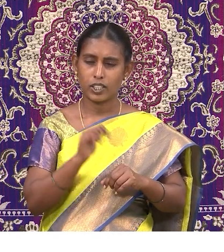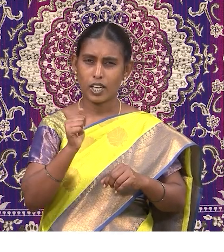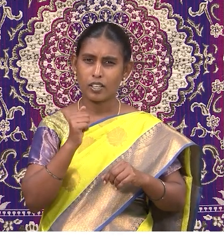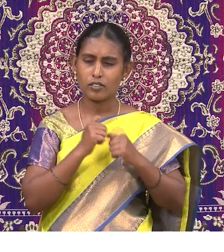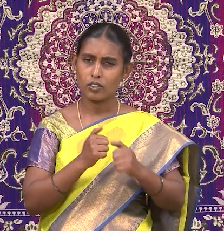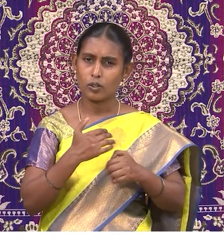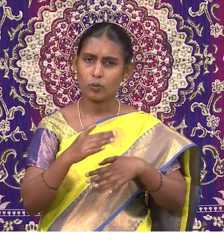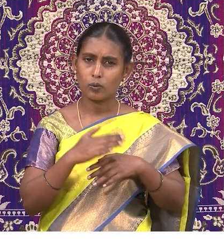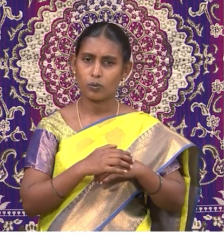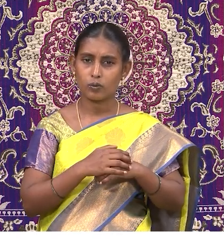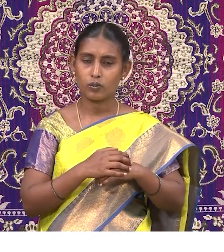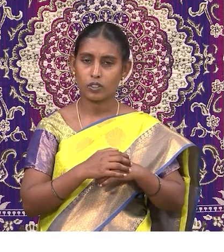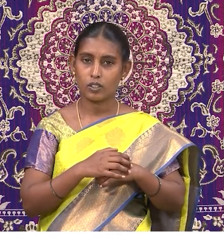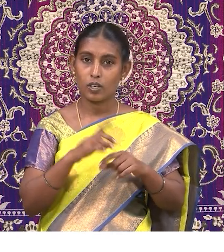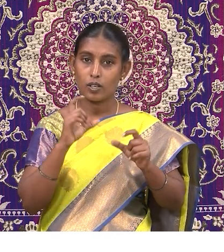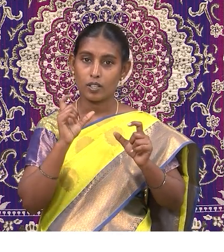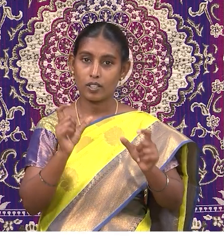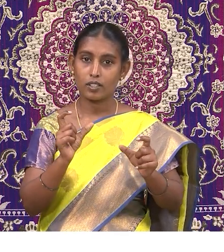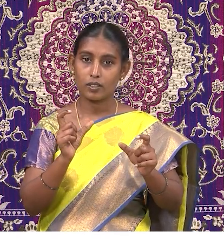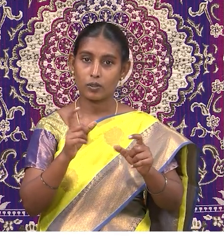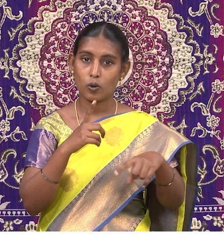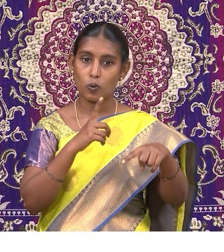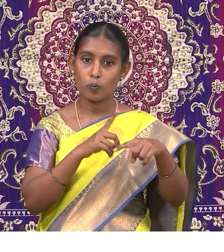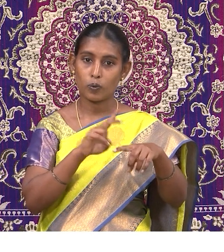நம்ம? மூலங்களின் கூடுதல்